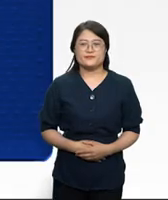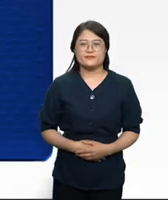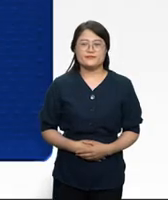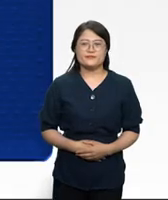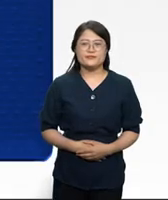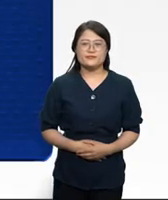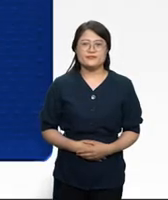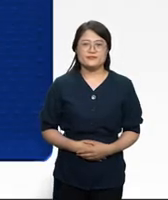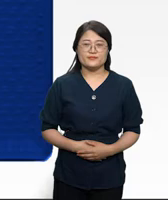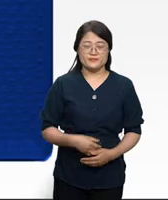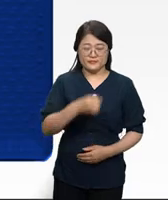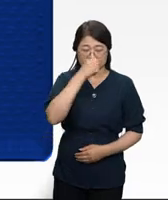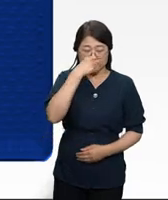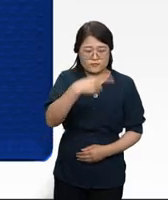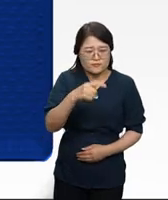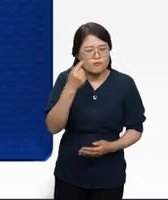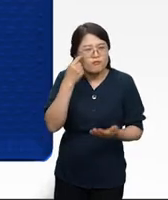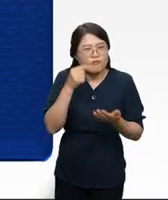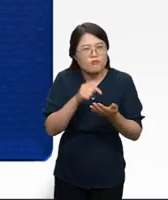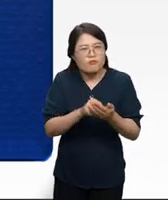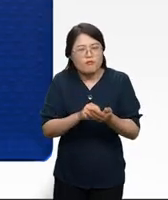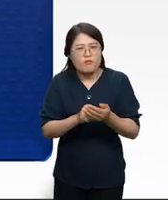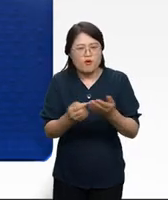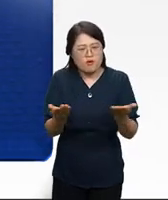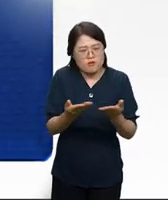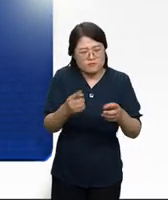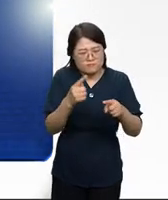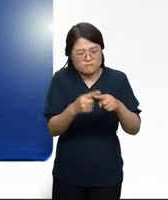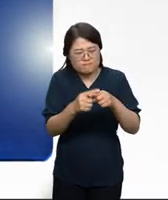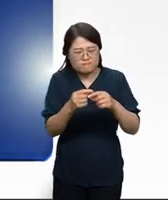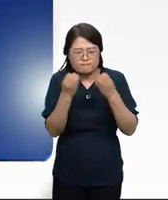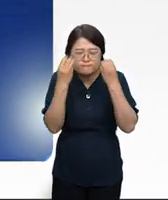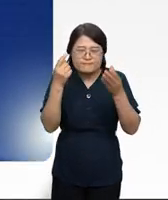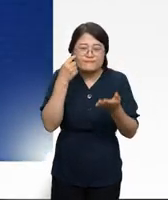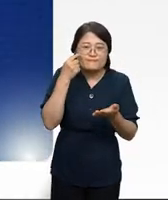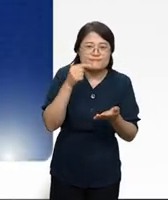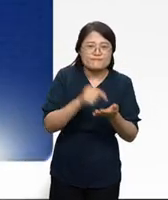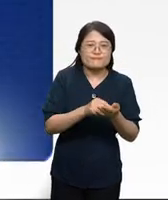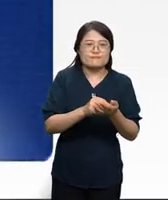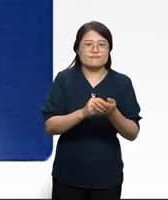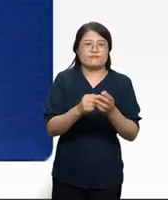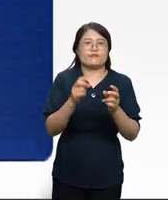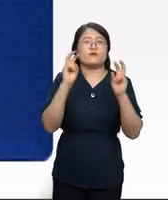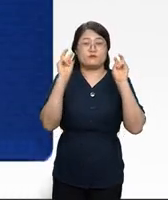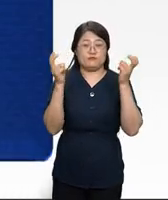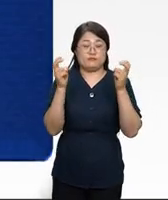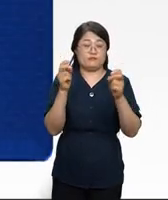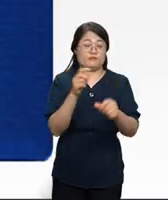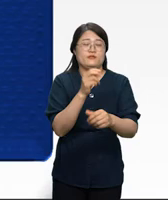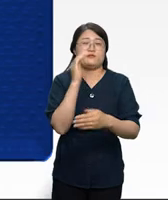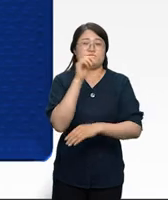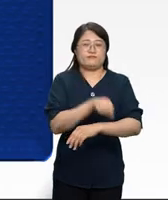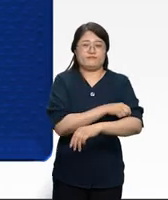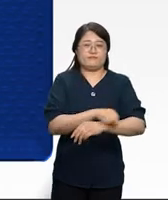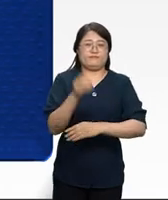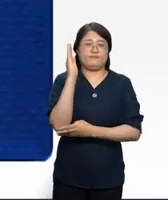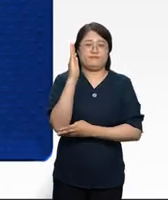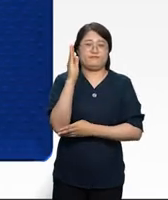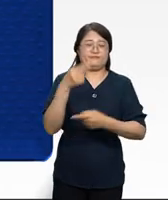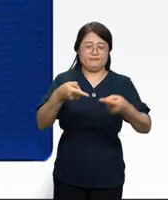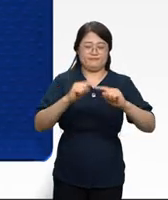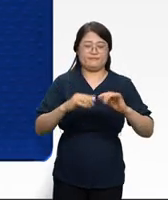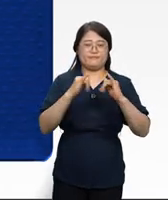첫 소식입니다. 강점 발견, 현업에서 하는 일의 재탐색이라는 주제로 열리는 테마특강 참가자를